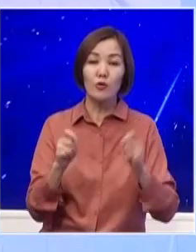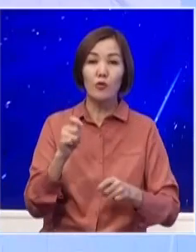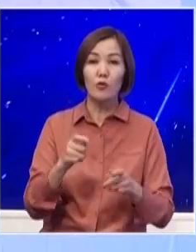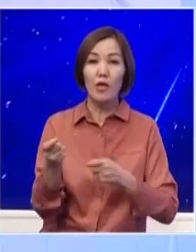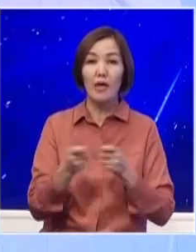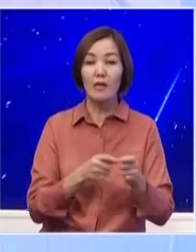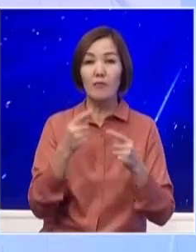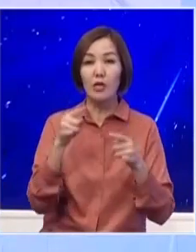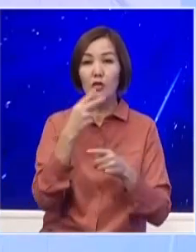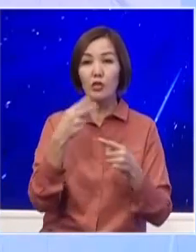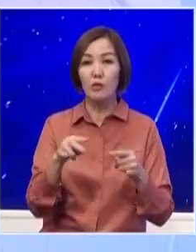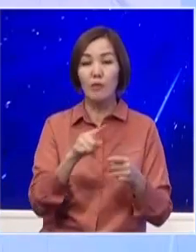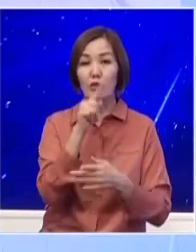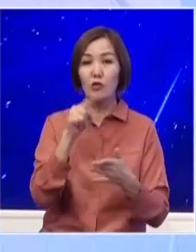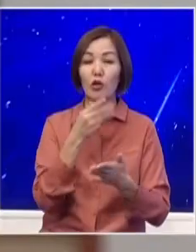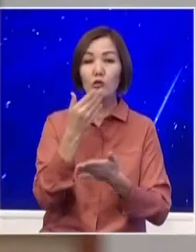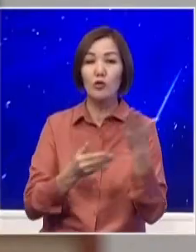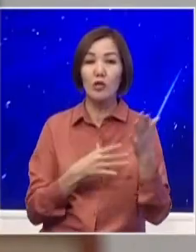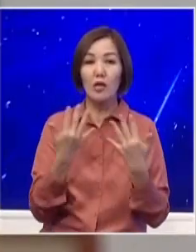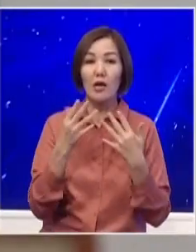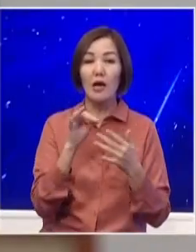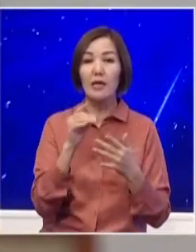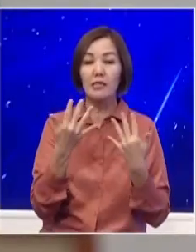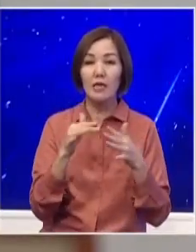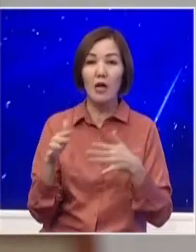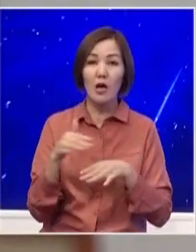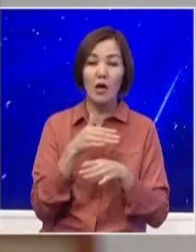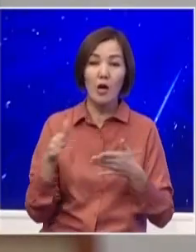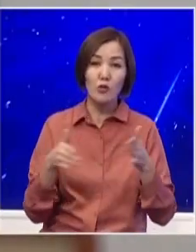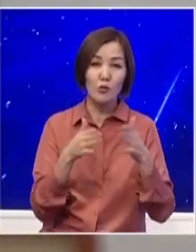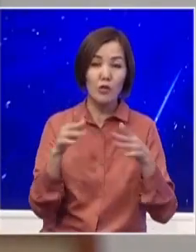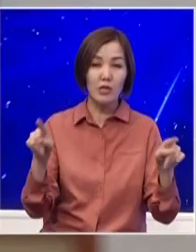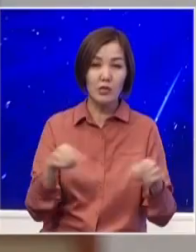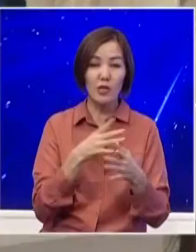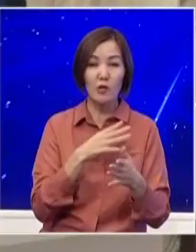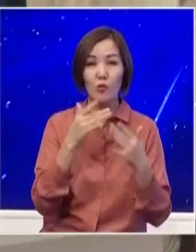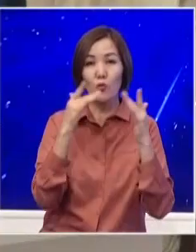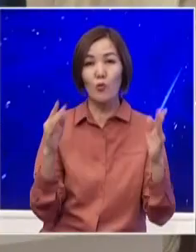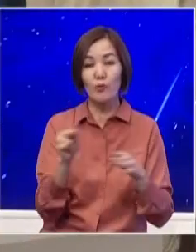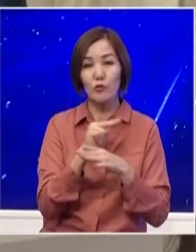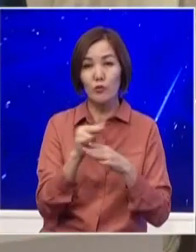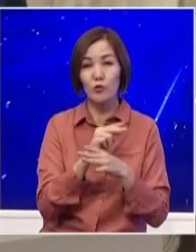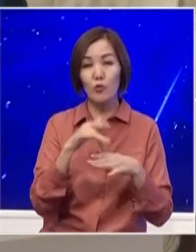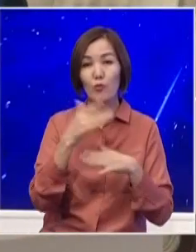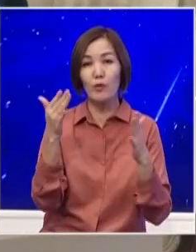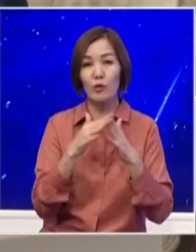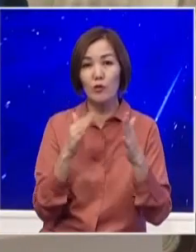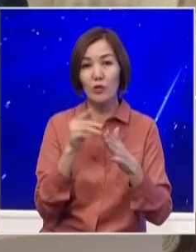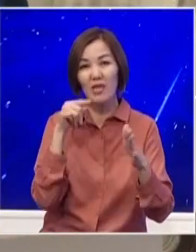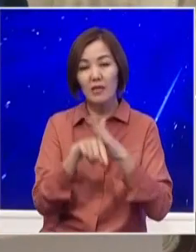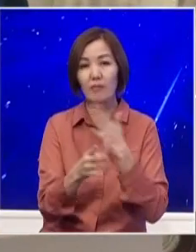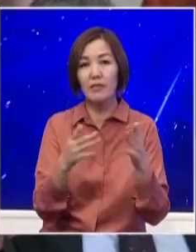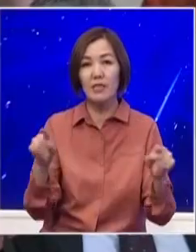20-ға жуық түрлі сұрақтар қойды. Ақынсара ауылында жолдарды қайта жаңғырту, Қайнарлы ауылының көпірін жөндеу, көп пәтерлі үйдің